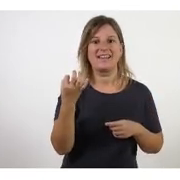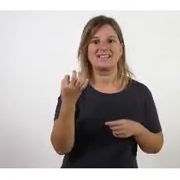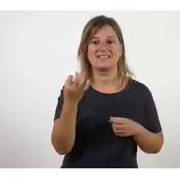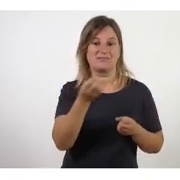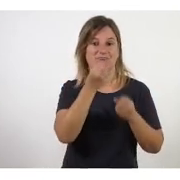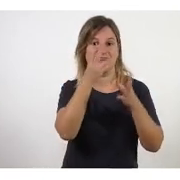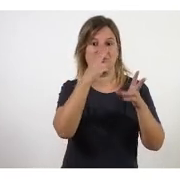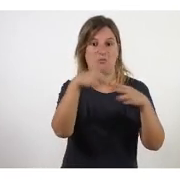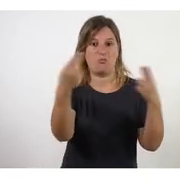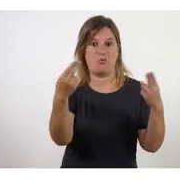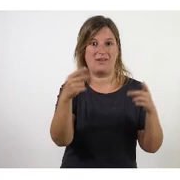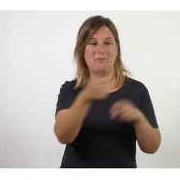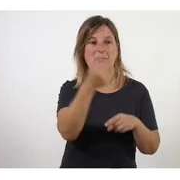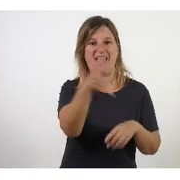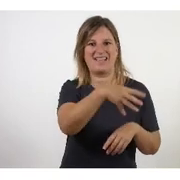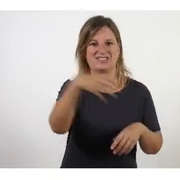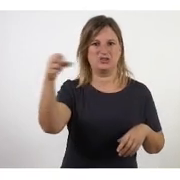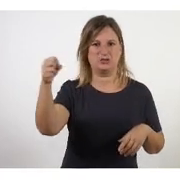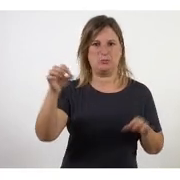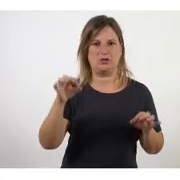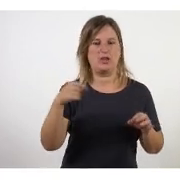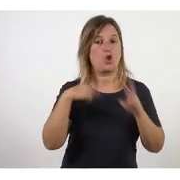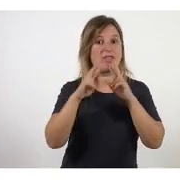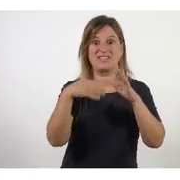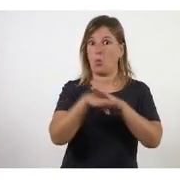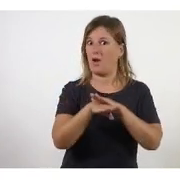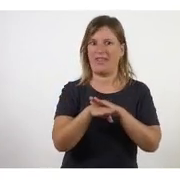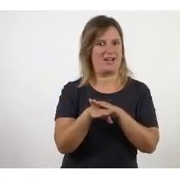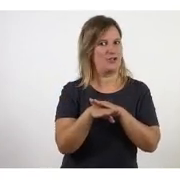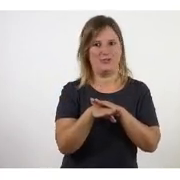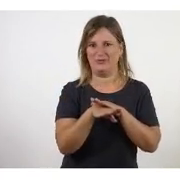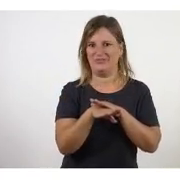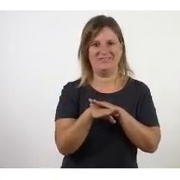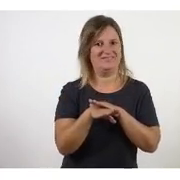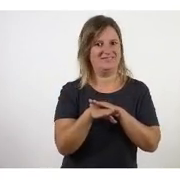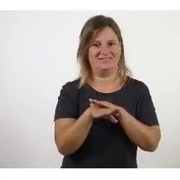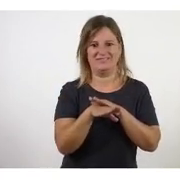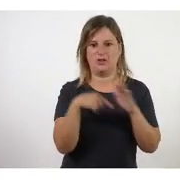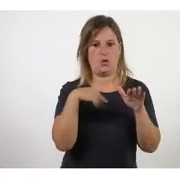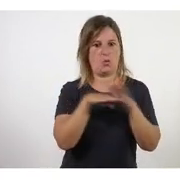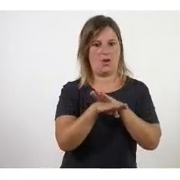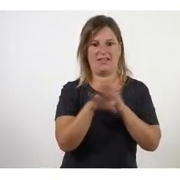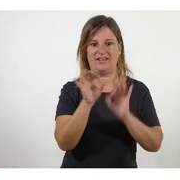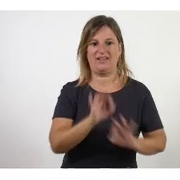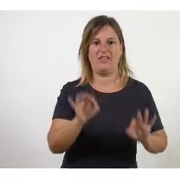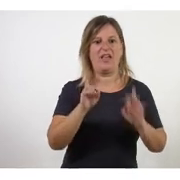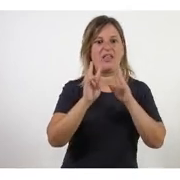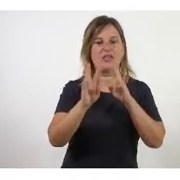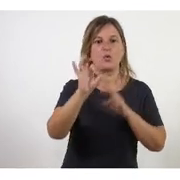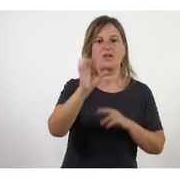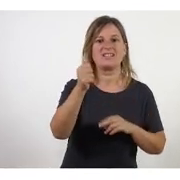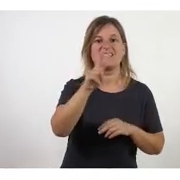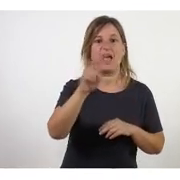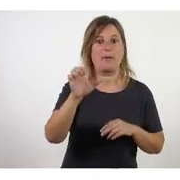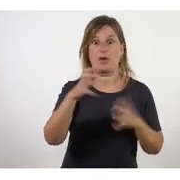publicar-lo, no? Fer l'exportació. Haureu vist que en cap moment he dit guardar. Jo he anat treballant aquí i no he guardat mai. De fet, hi ha un botó que posa save, però no